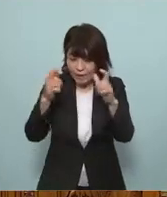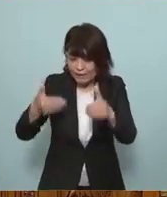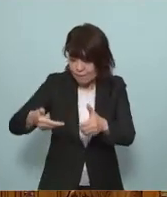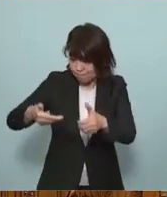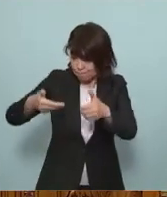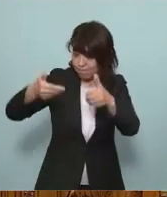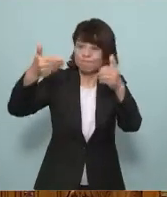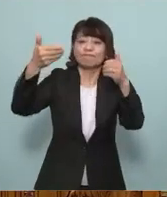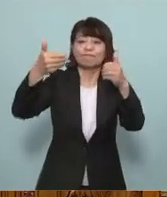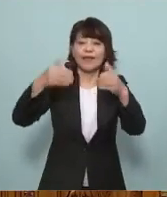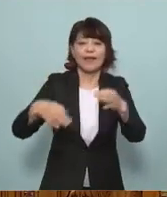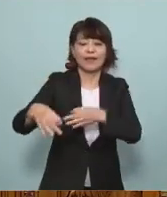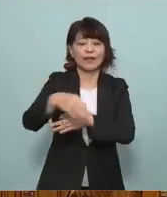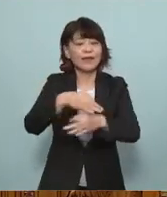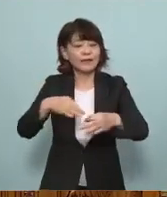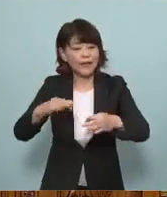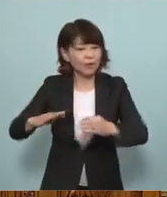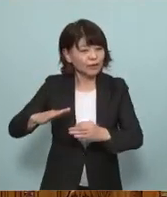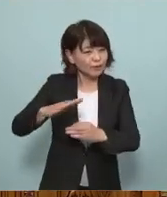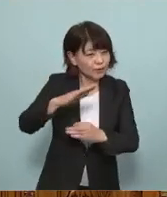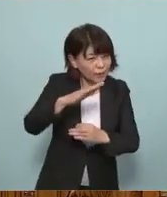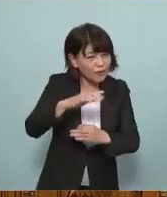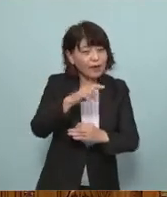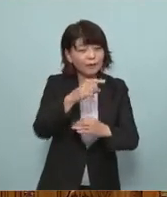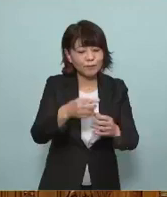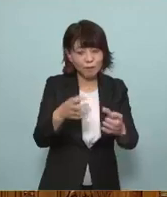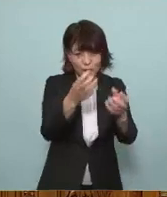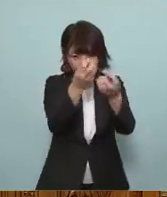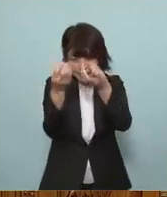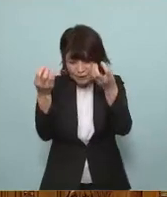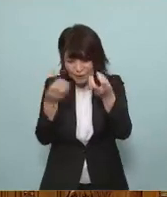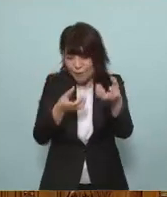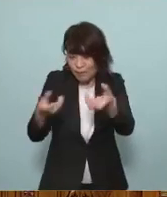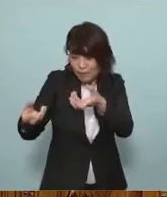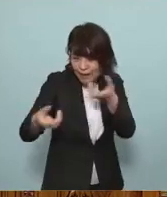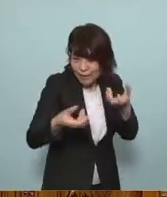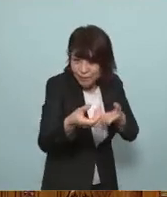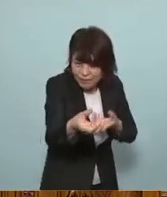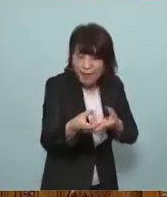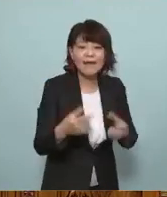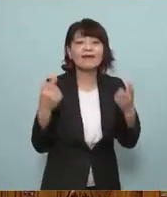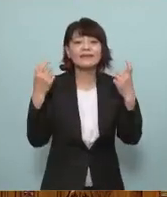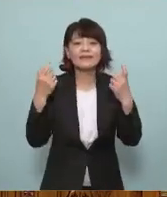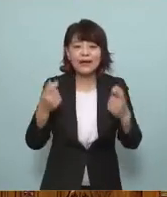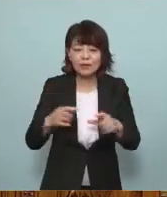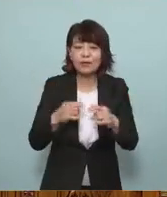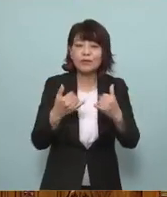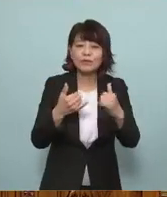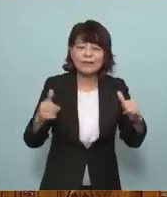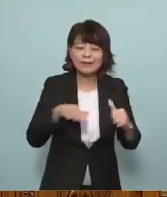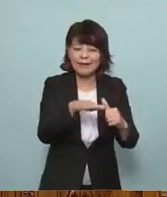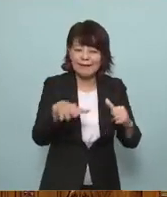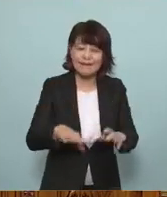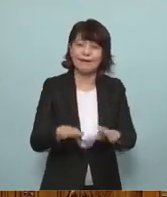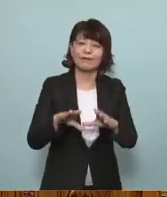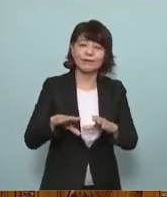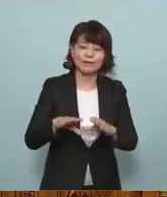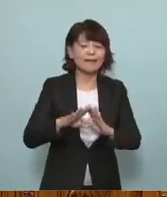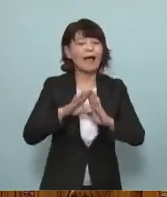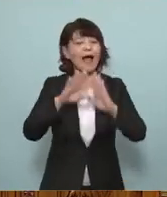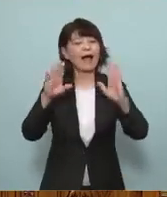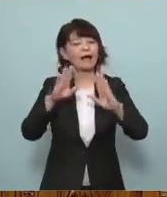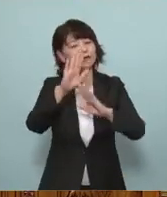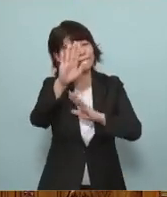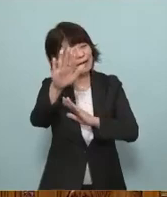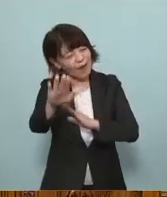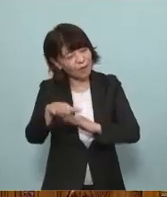経済を成長させ、その果実を分配政策によって、しっかりと国民全員で享受していく、明るい未来を